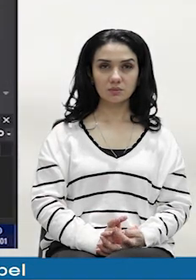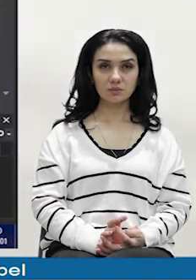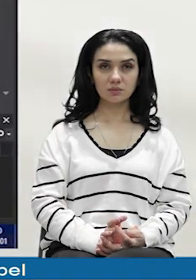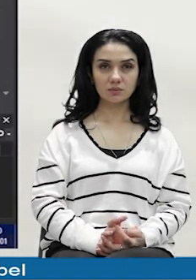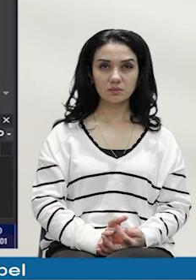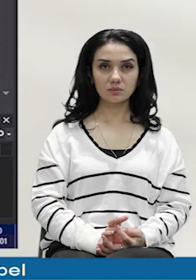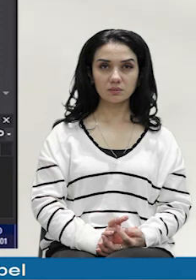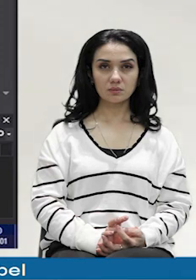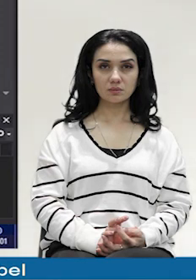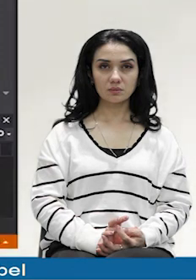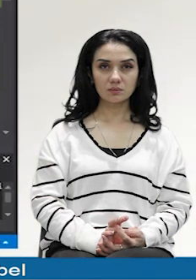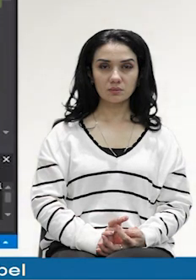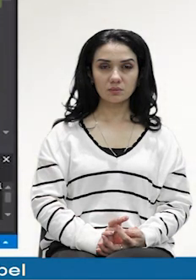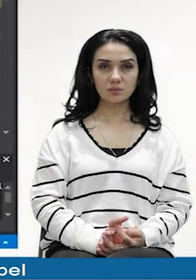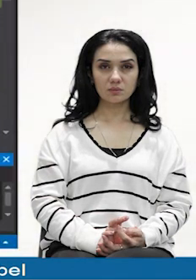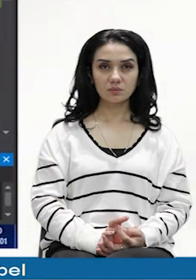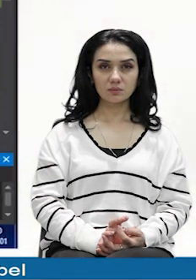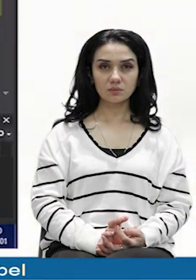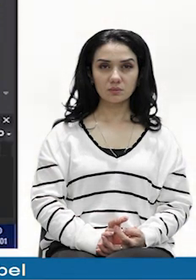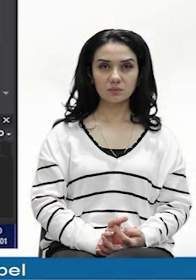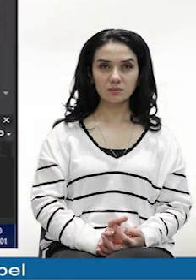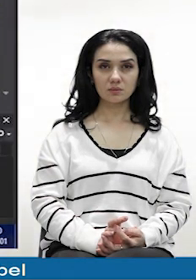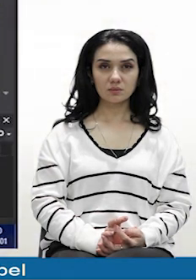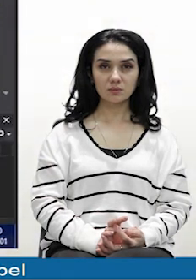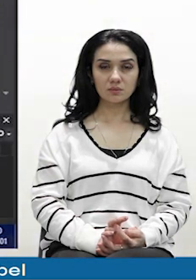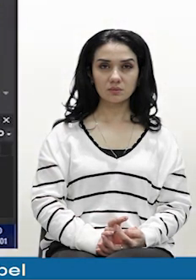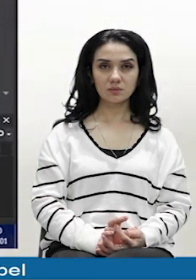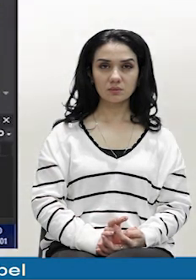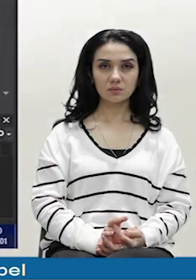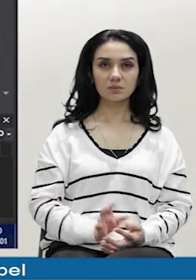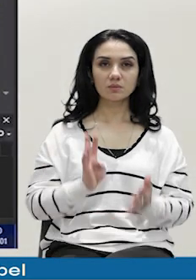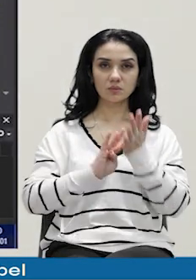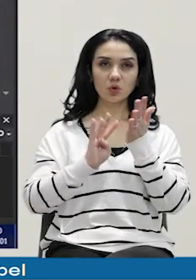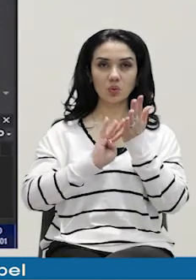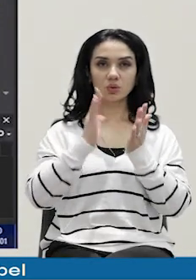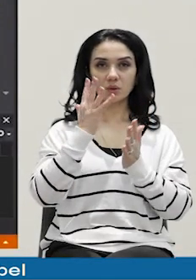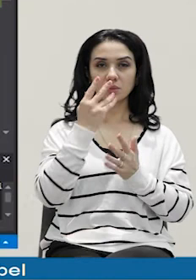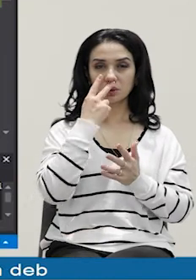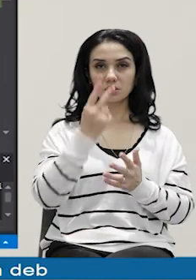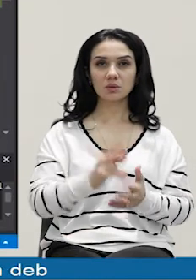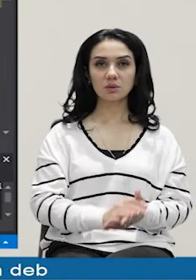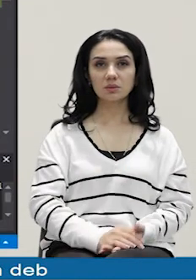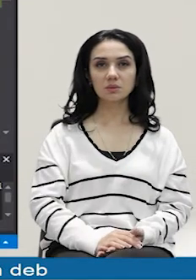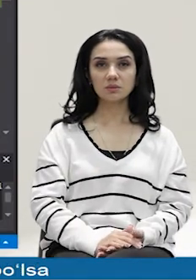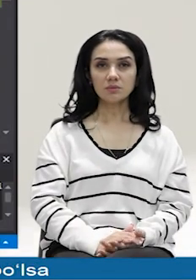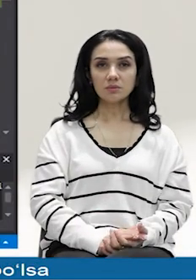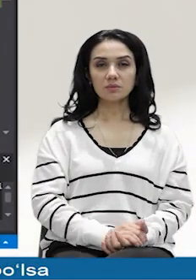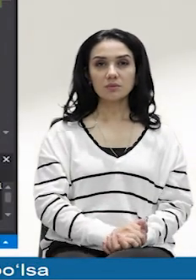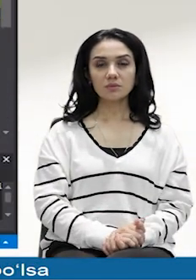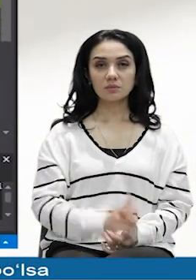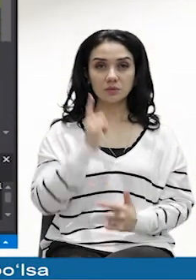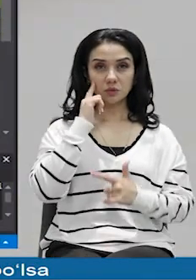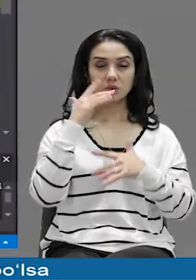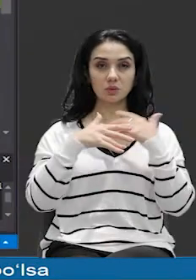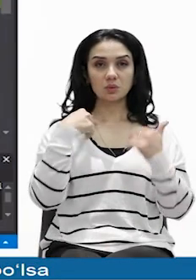15. 15. To'g'rimi? Tekshiraman yana. 95. 95 mana. Menimcha tushundinglar